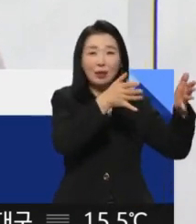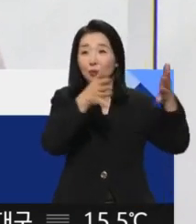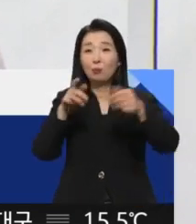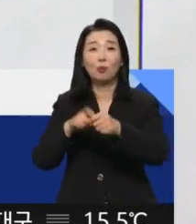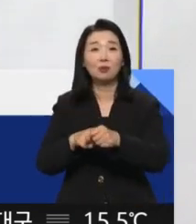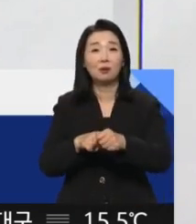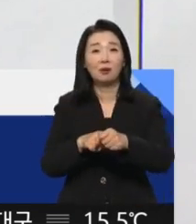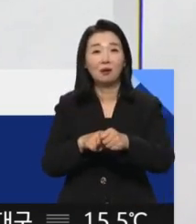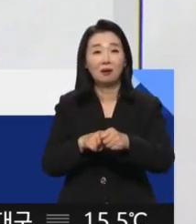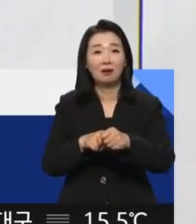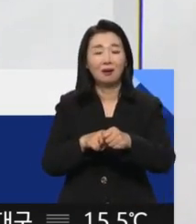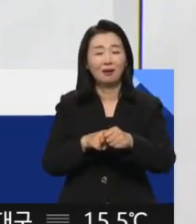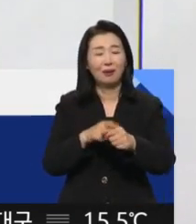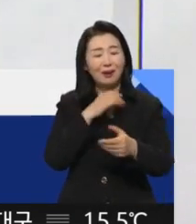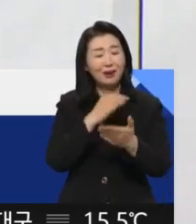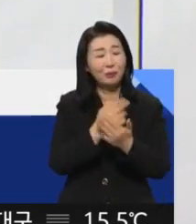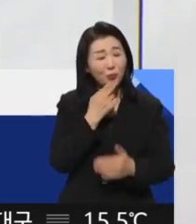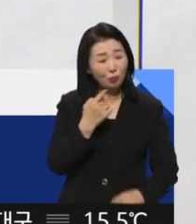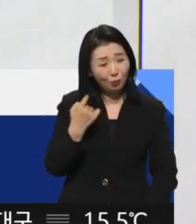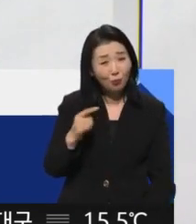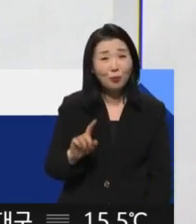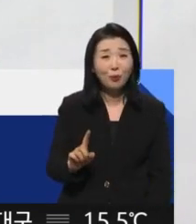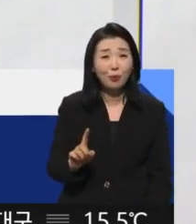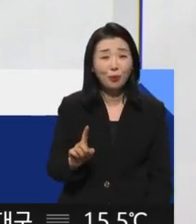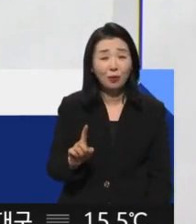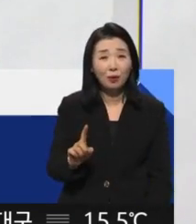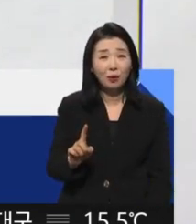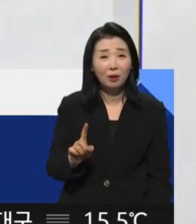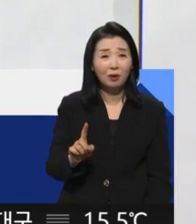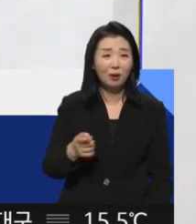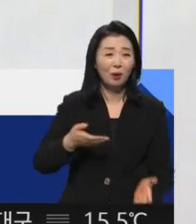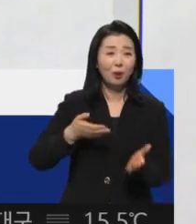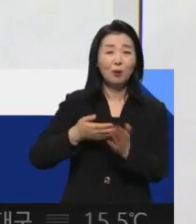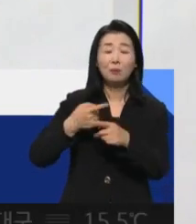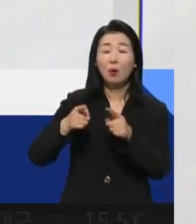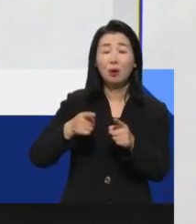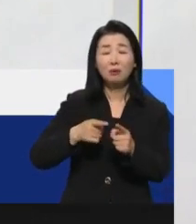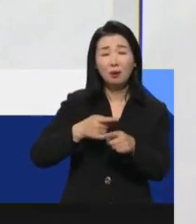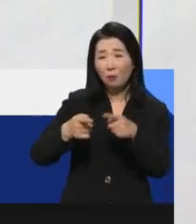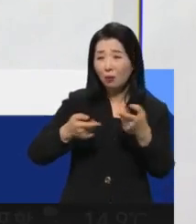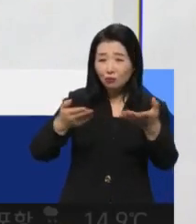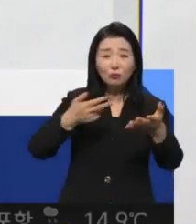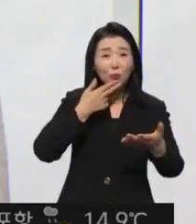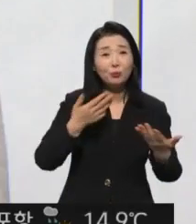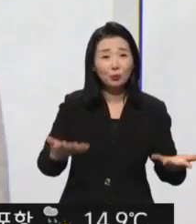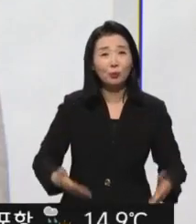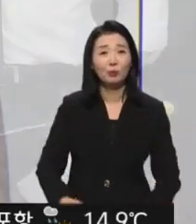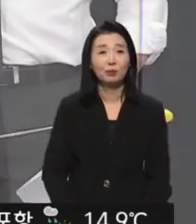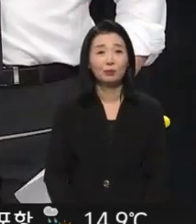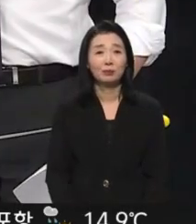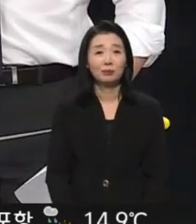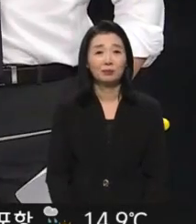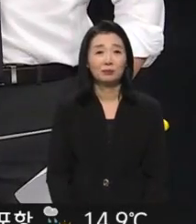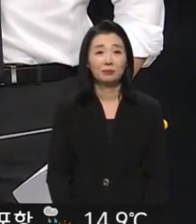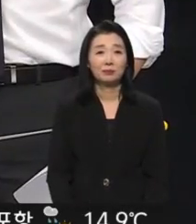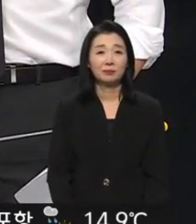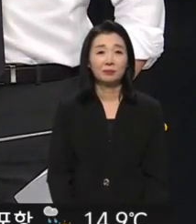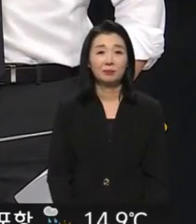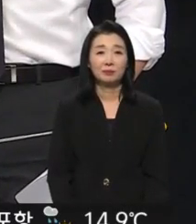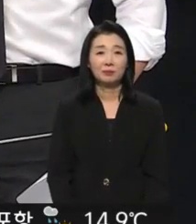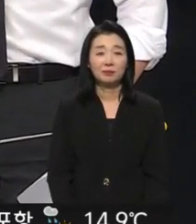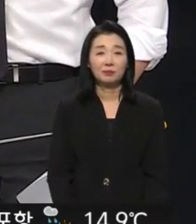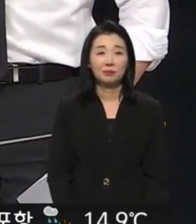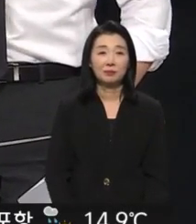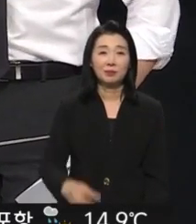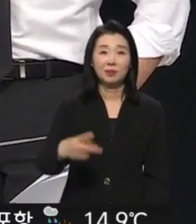하고 감동도 없고 어제 언론에서 논평을 해달라고 하는데 별로 할 것이 없었습니다. 애초